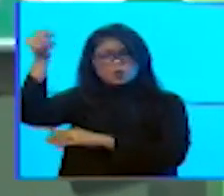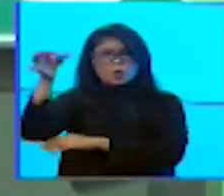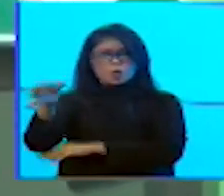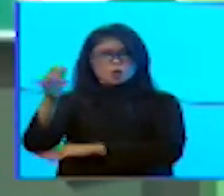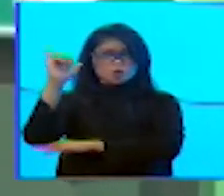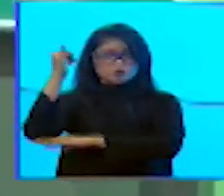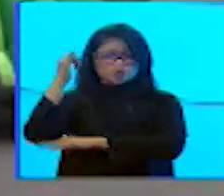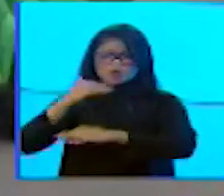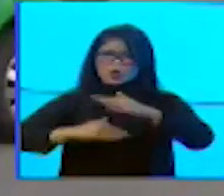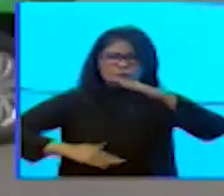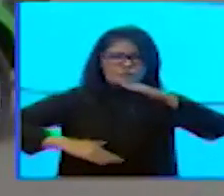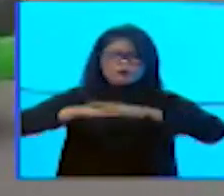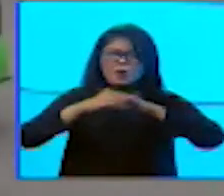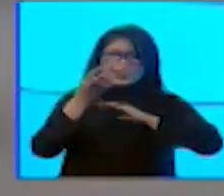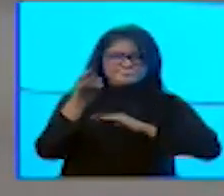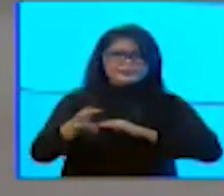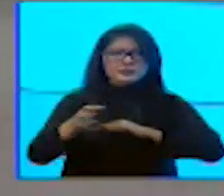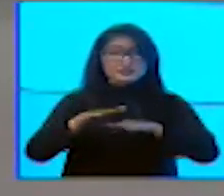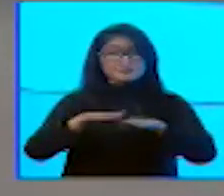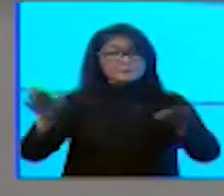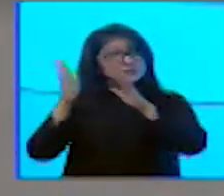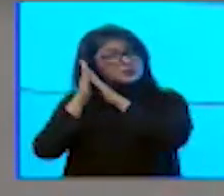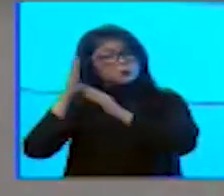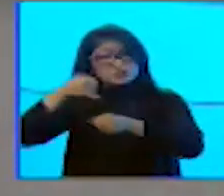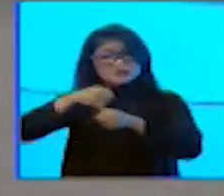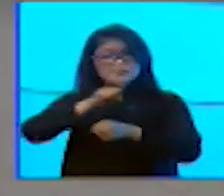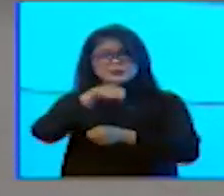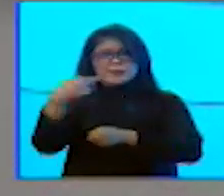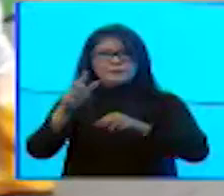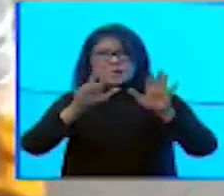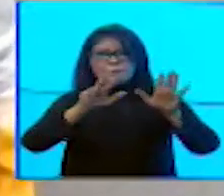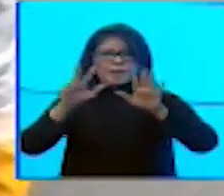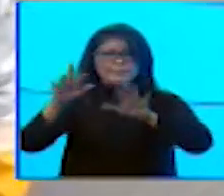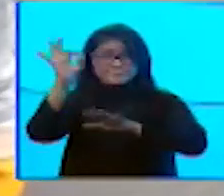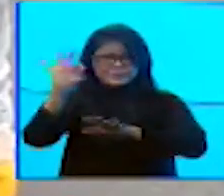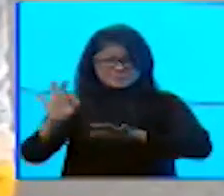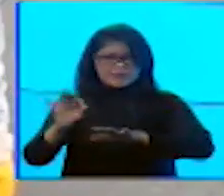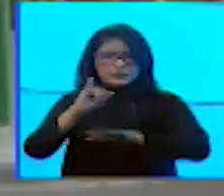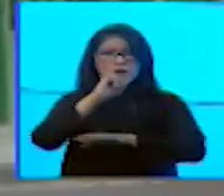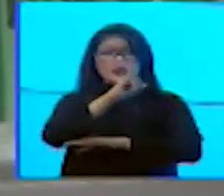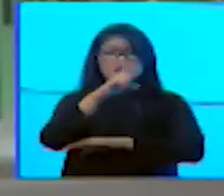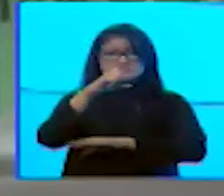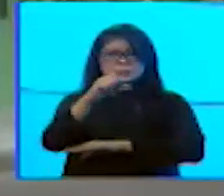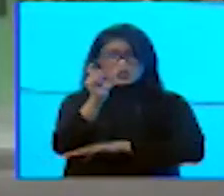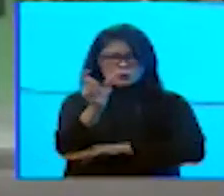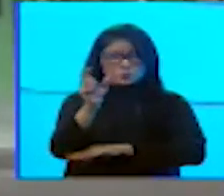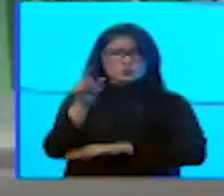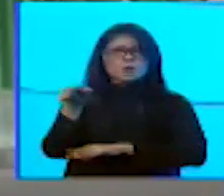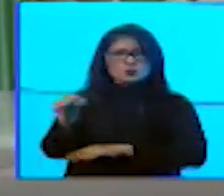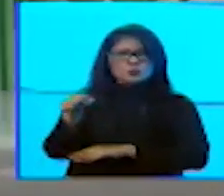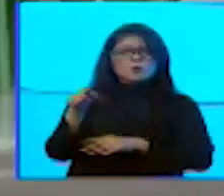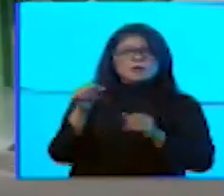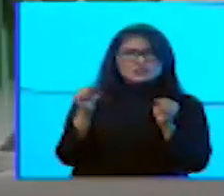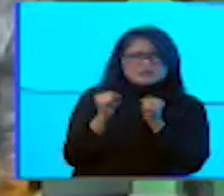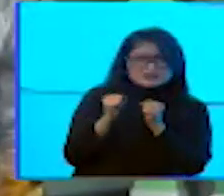hampir penuh feat Oki banjir fade untuk non IC mencapai 88 persen sedangkan untuk